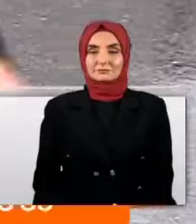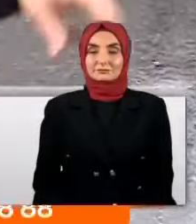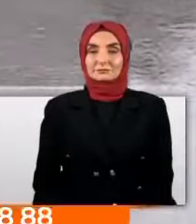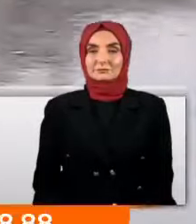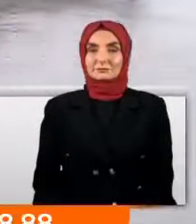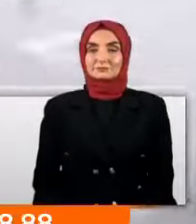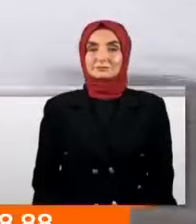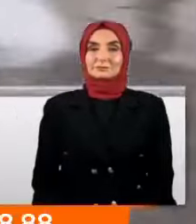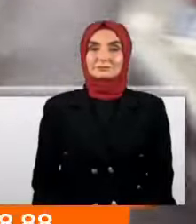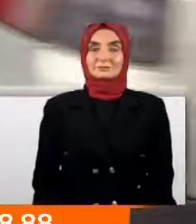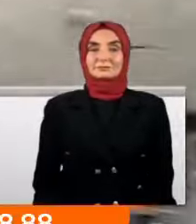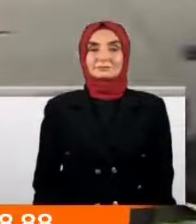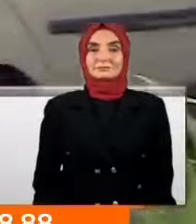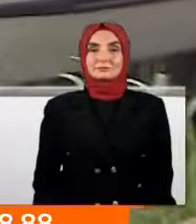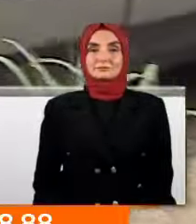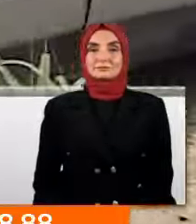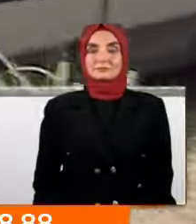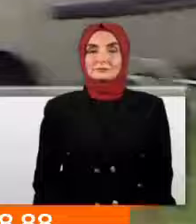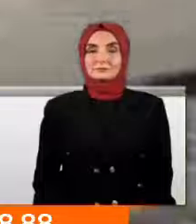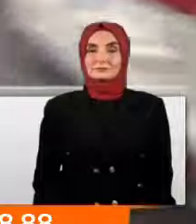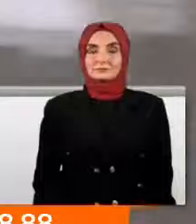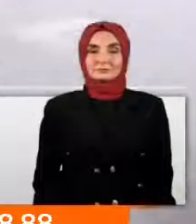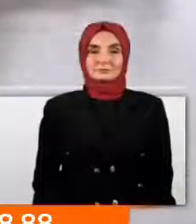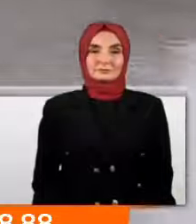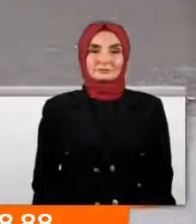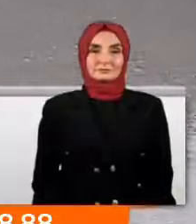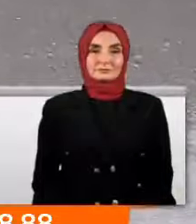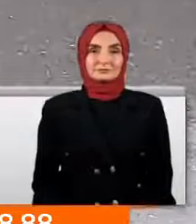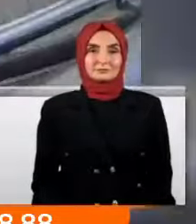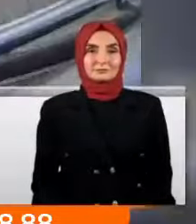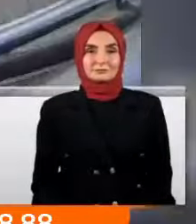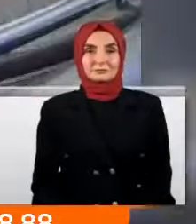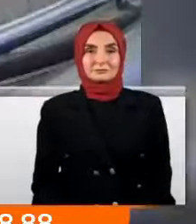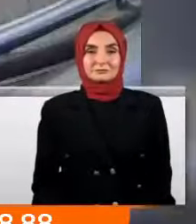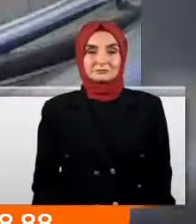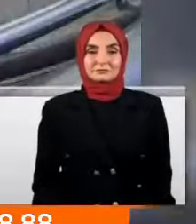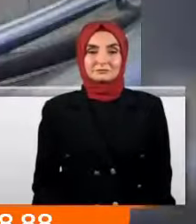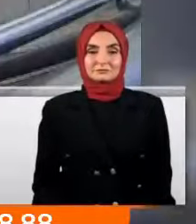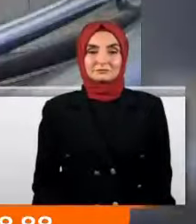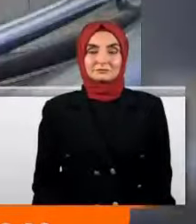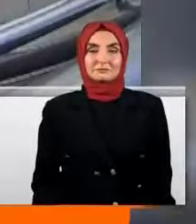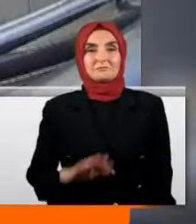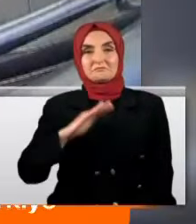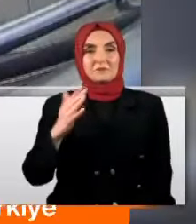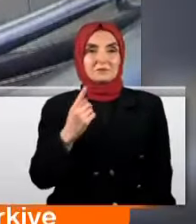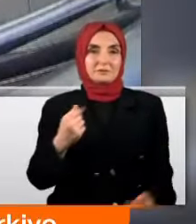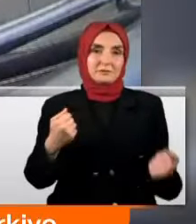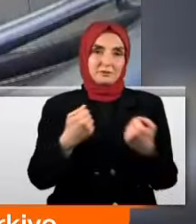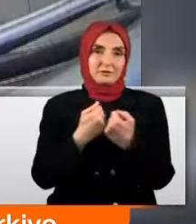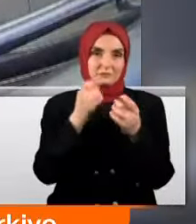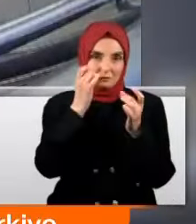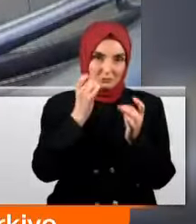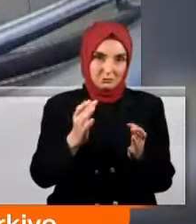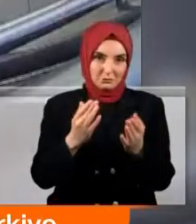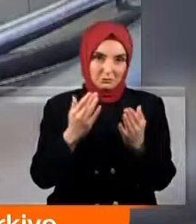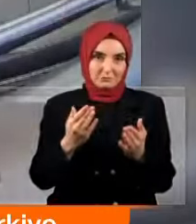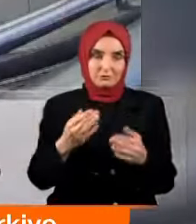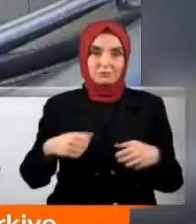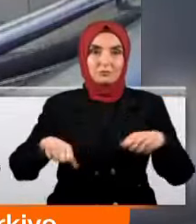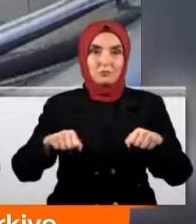Genelde bu aşağı yoldan gelen araçla bu taraftan gelen araçlar çarpışıyor. İşte bu da bir diğer kaza. Kazaya karışan bir